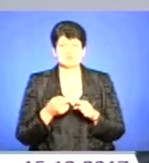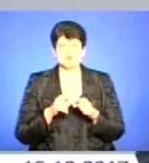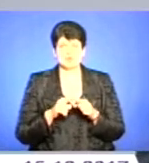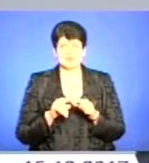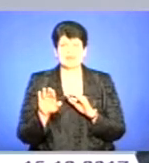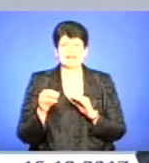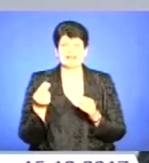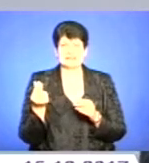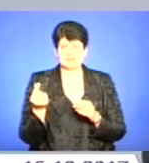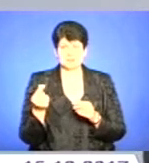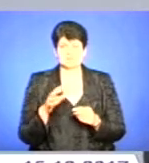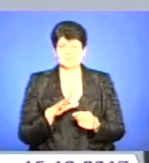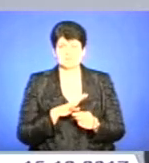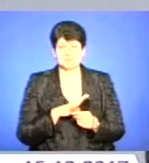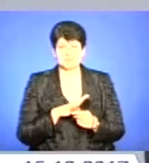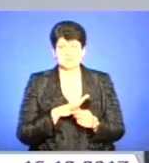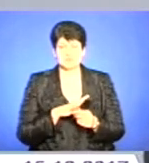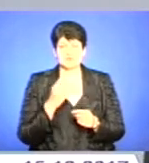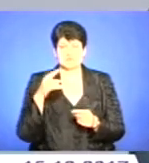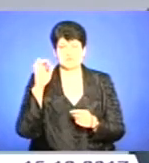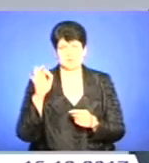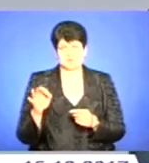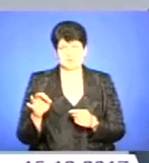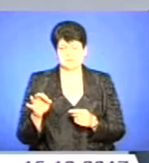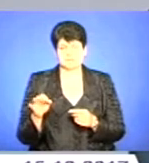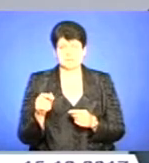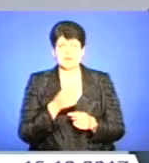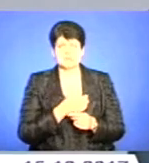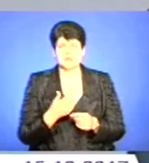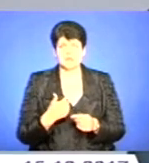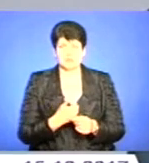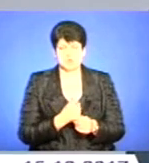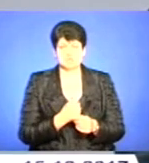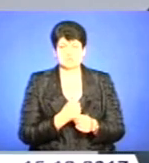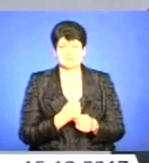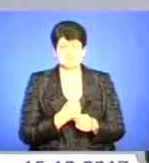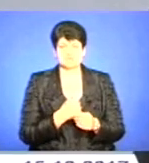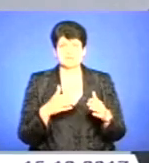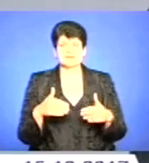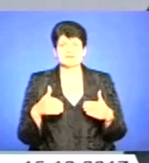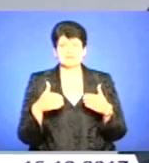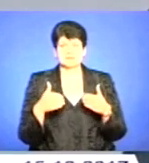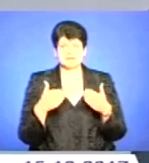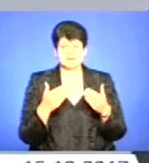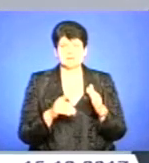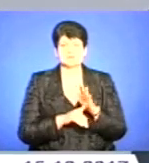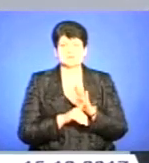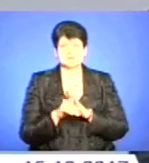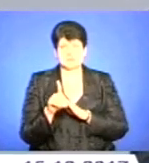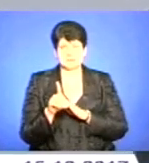стояв одиниця, 1%. Ми хочемо дати такий старт